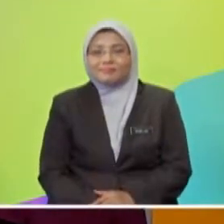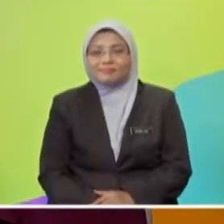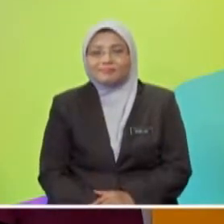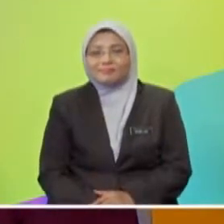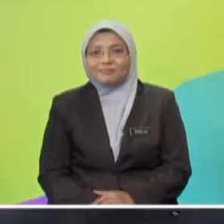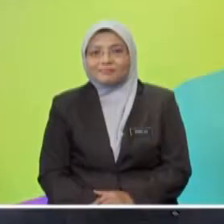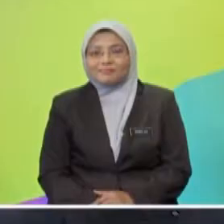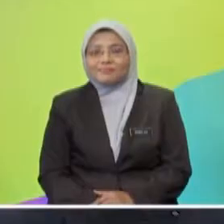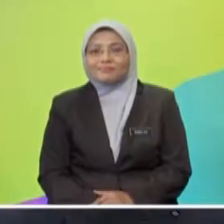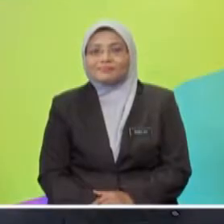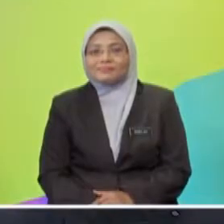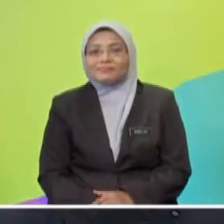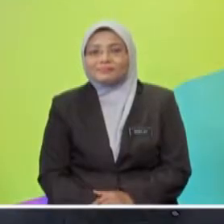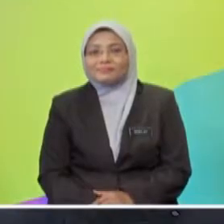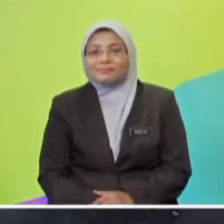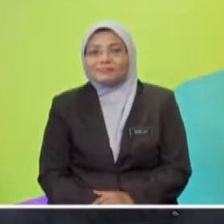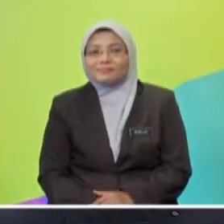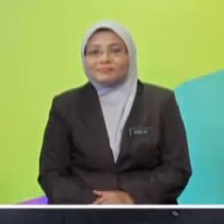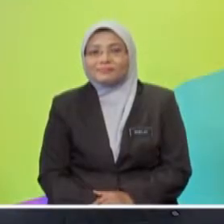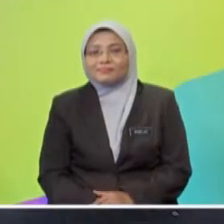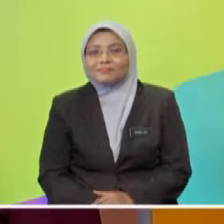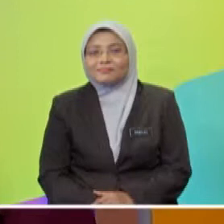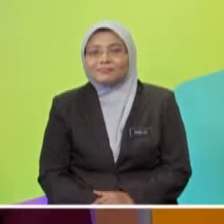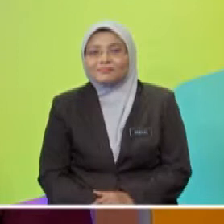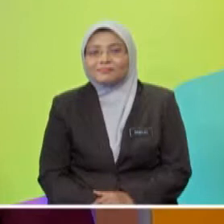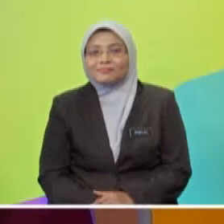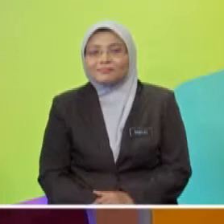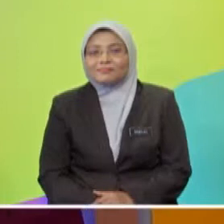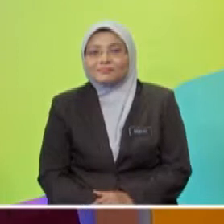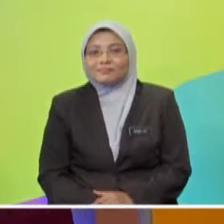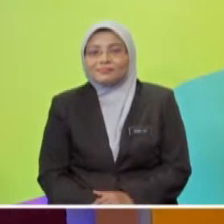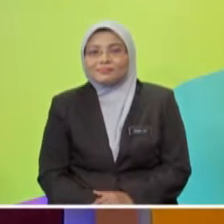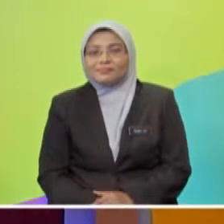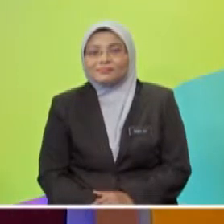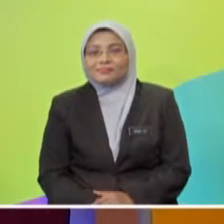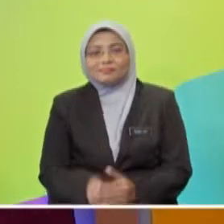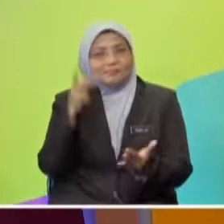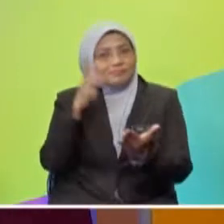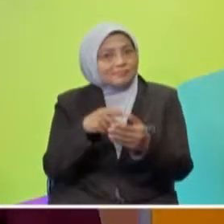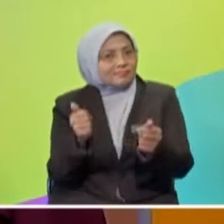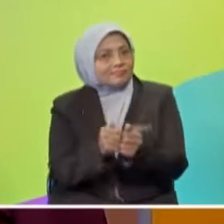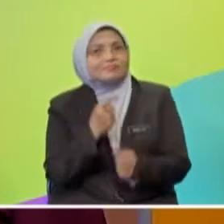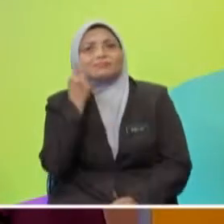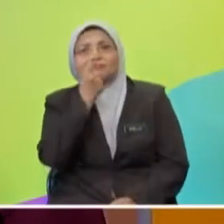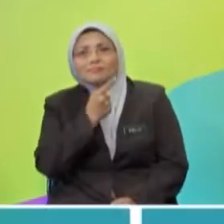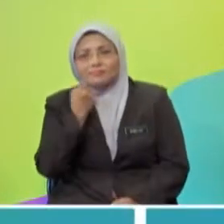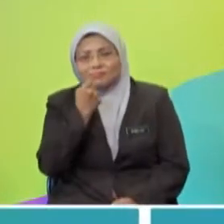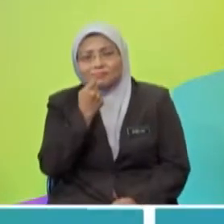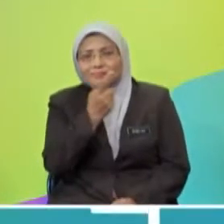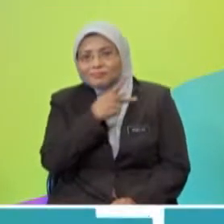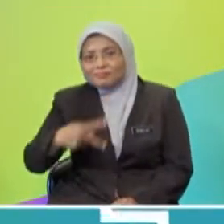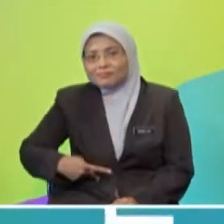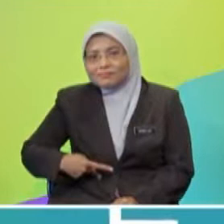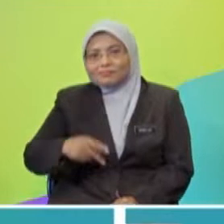boleh-boleh Oke jadi seperti biasa menuruti semua kita berkenalan dulu dengan riwayat hidup